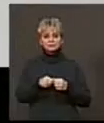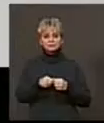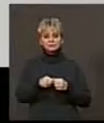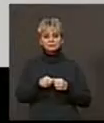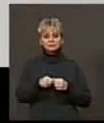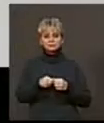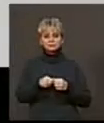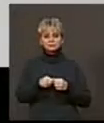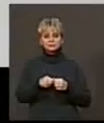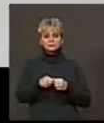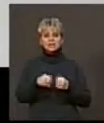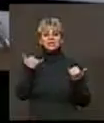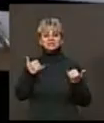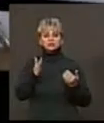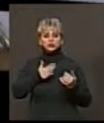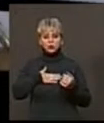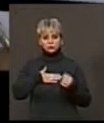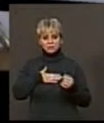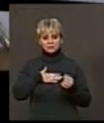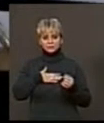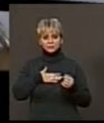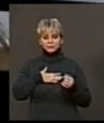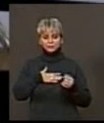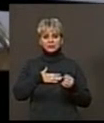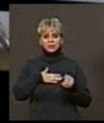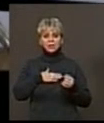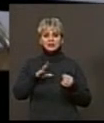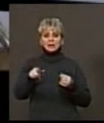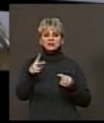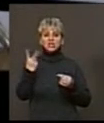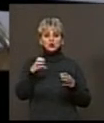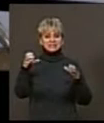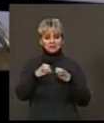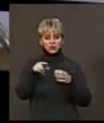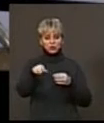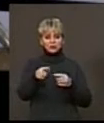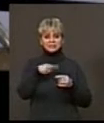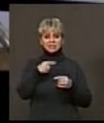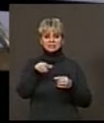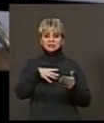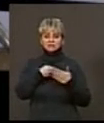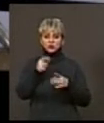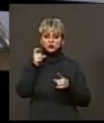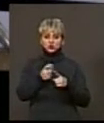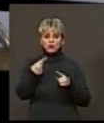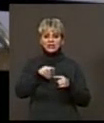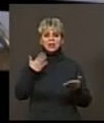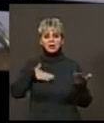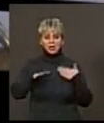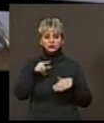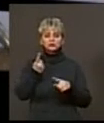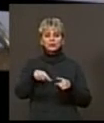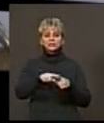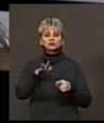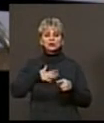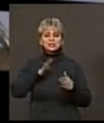Сегодня у нас номинально второе звено мне сказала свое слово. Это радует, потому что